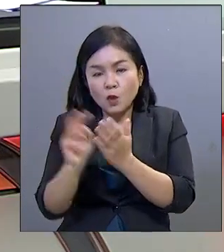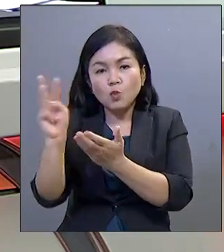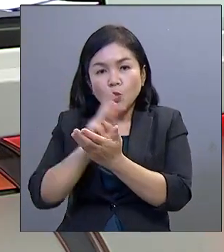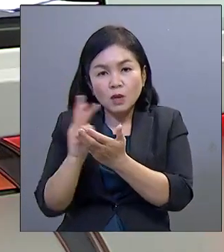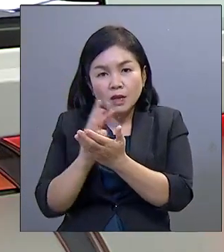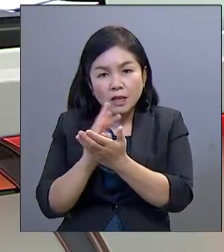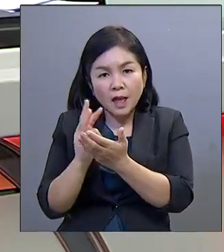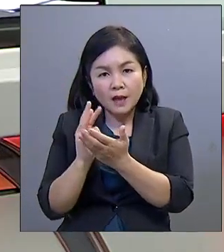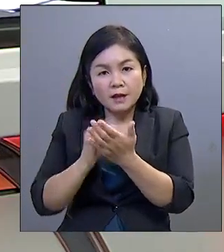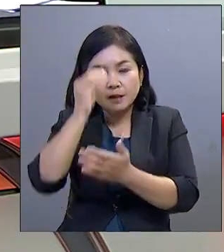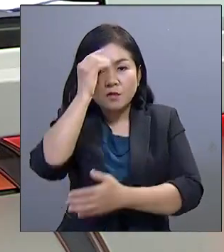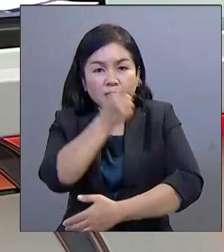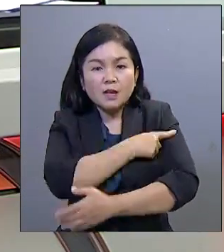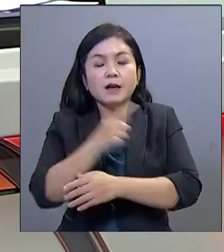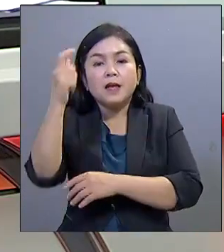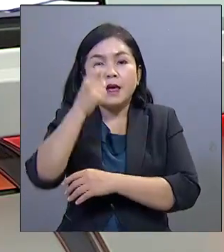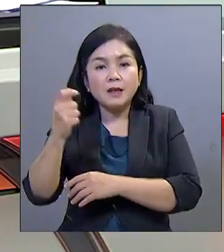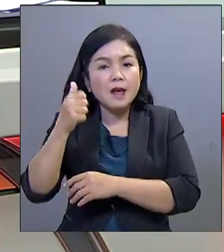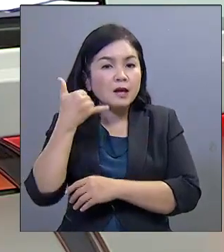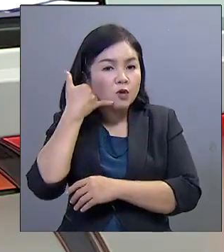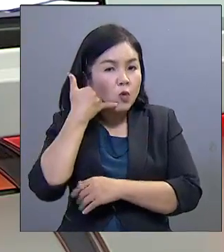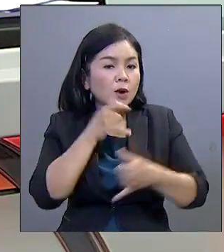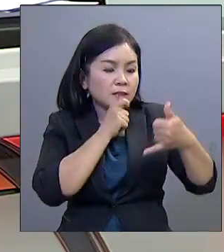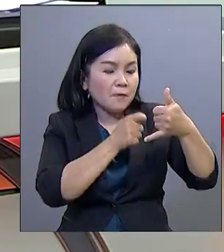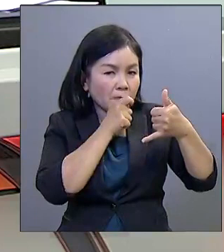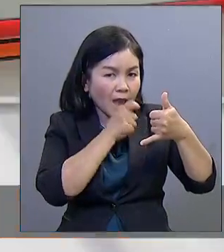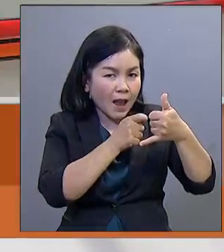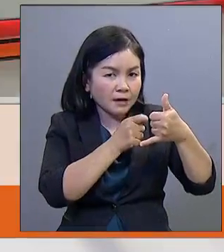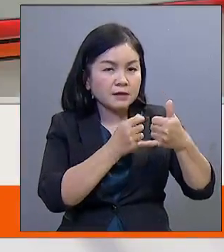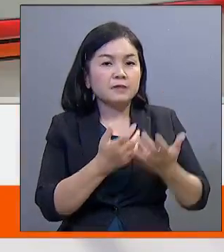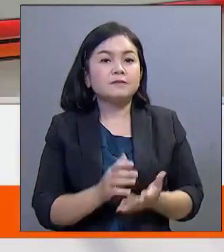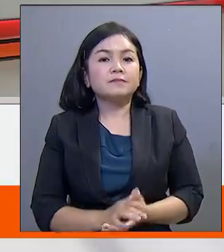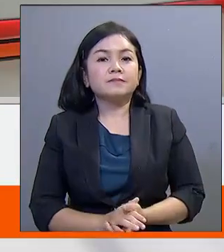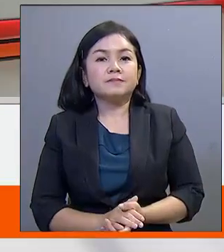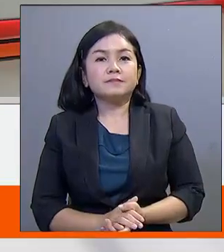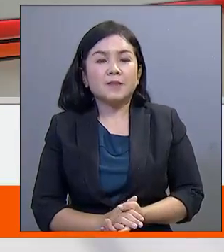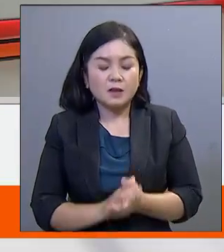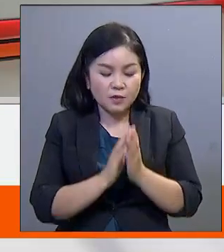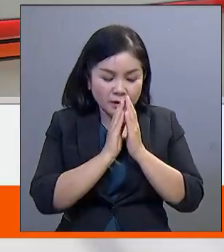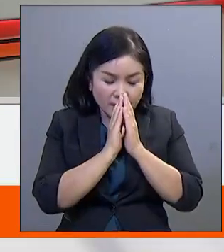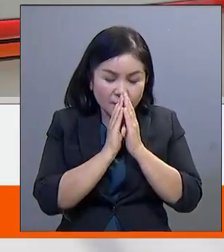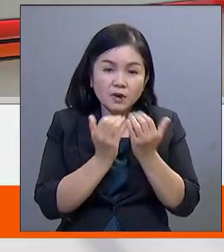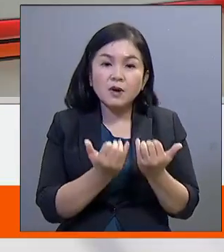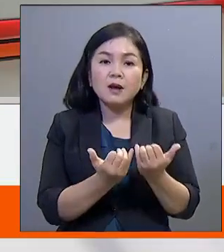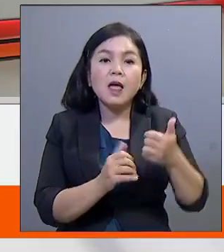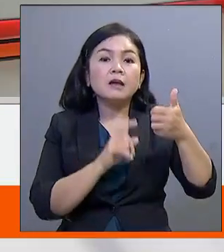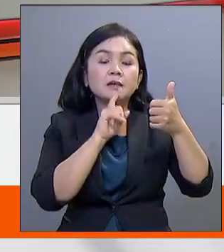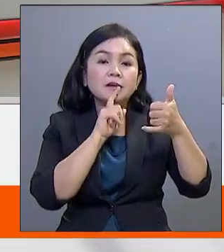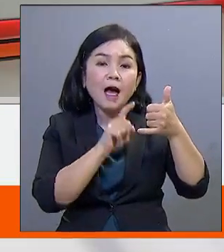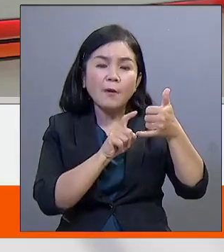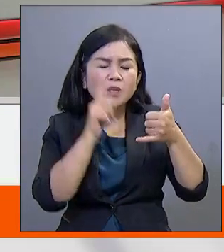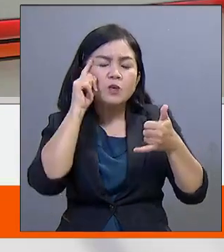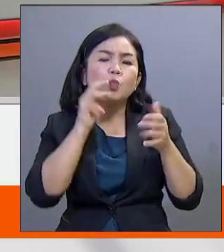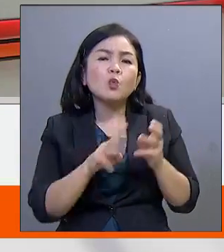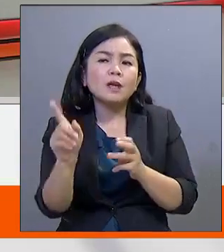พูคุยกันผ่านทางnon abrirสวดีคราาร 4 วัดีครับอัารย์มองแนว